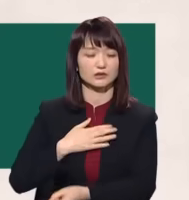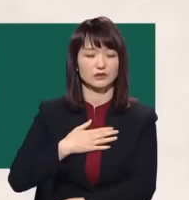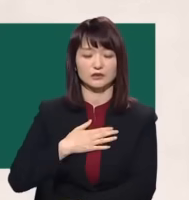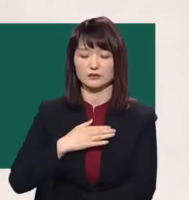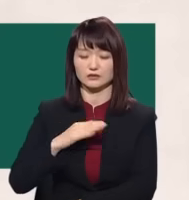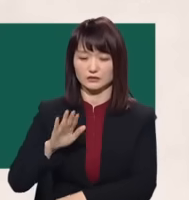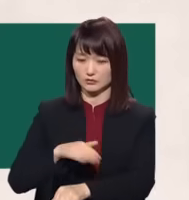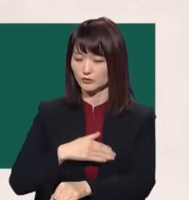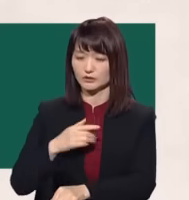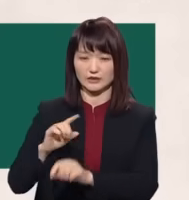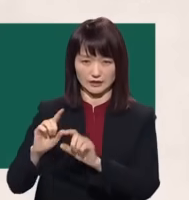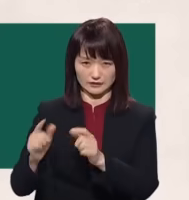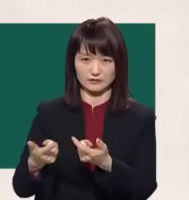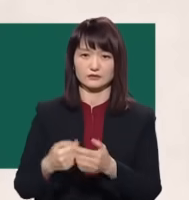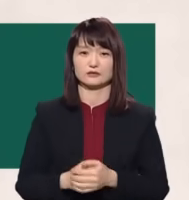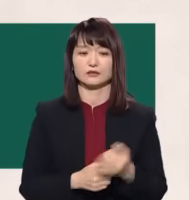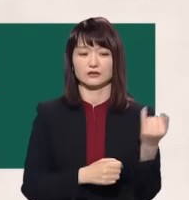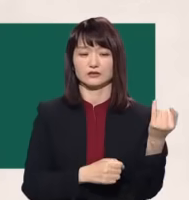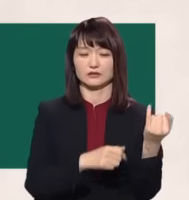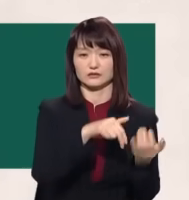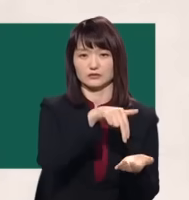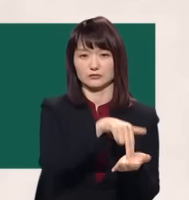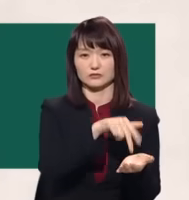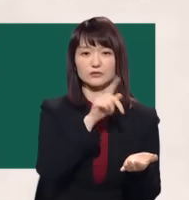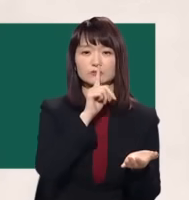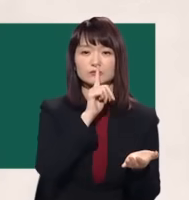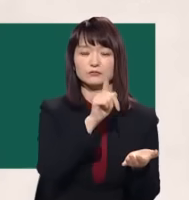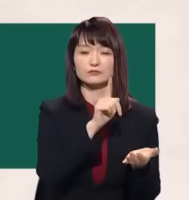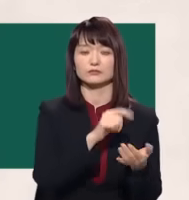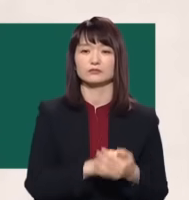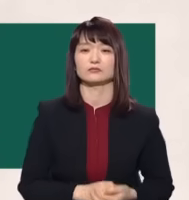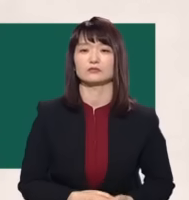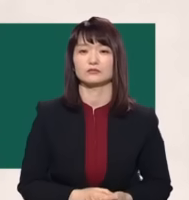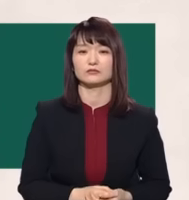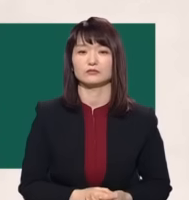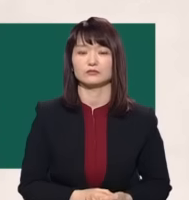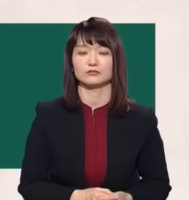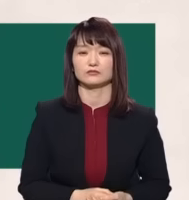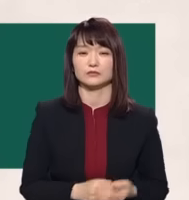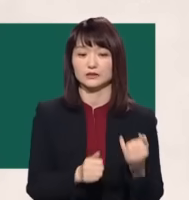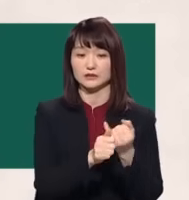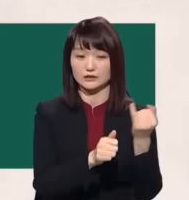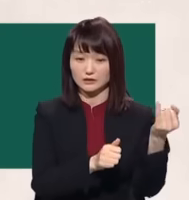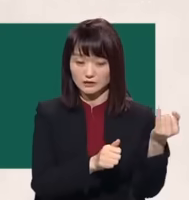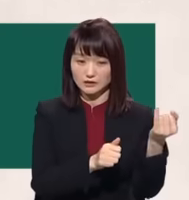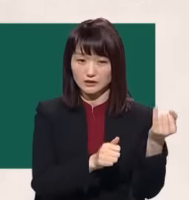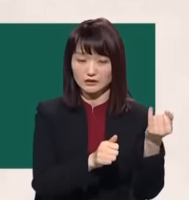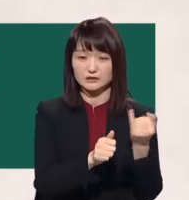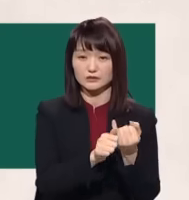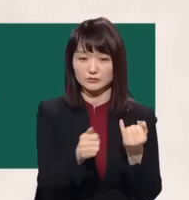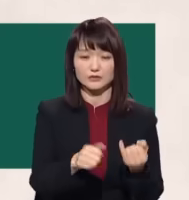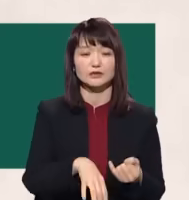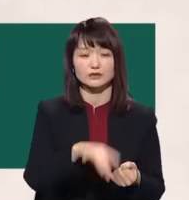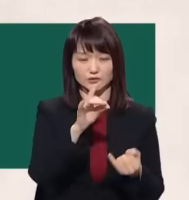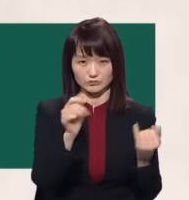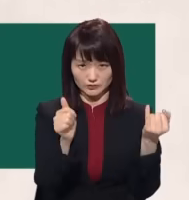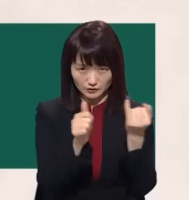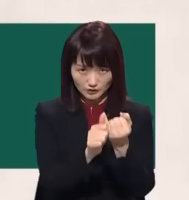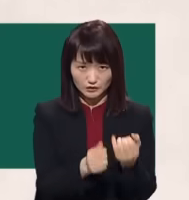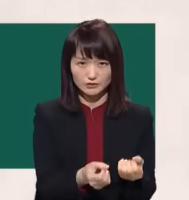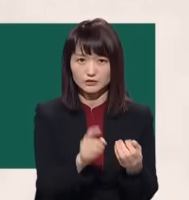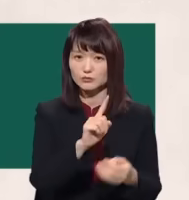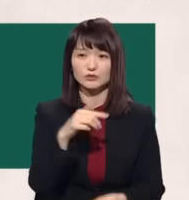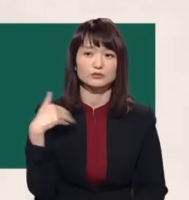하니까 지금 이 여성의 입장은 이렇게 얘기를 하고 있어요. 신랑 신부라는 게 어떻게 보면 처음 이제 결혼식을 하지 않습니까? 잘